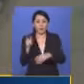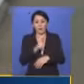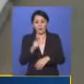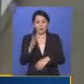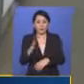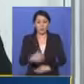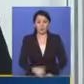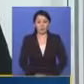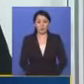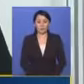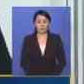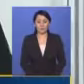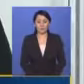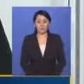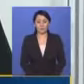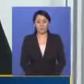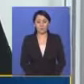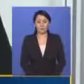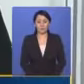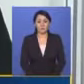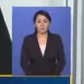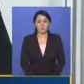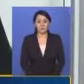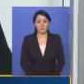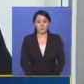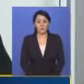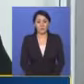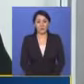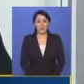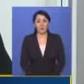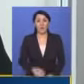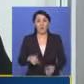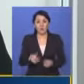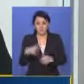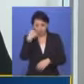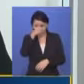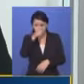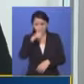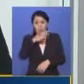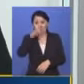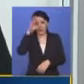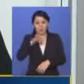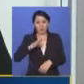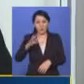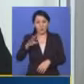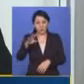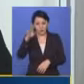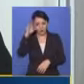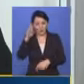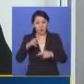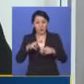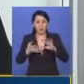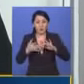отырады. Кстати, первая цифровая ферма. 2004 жылы солтүстік Қазақстанда елімізде алғашқы болып